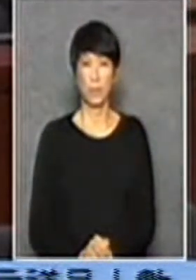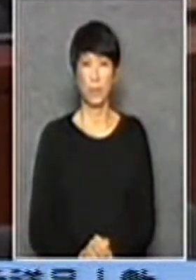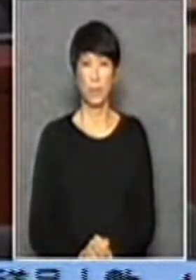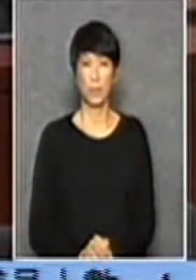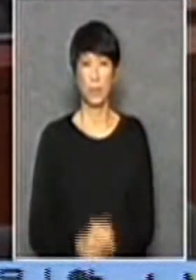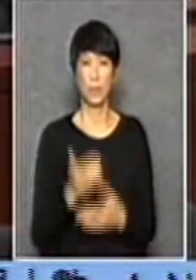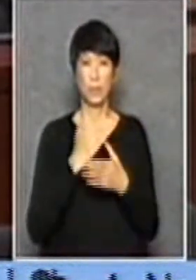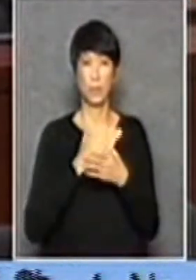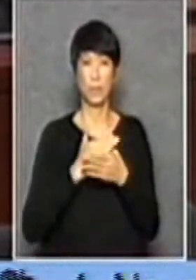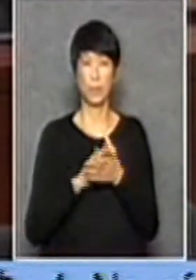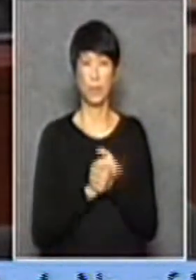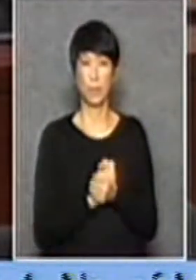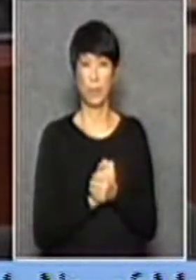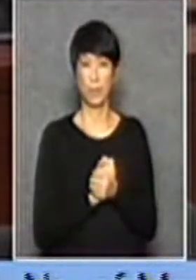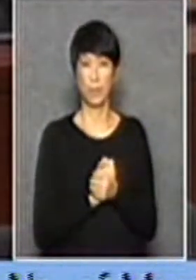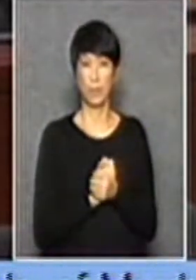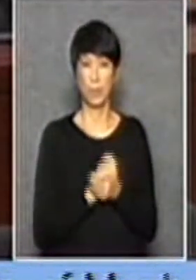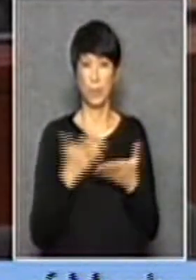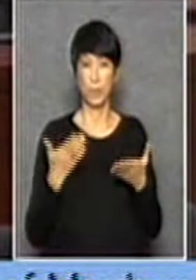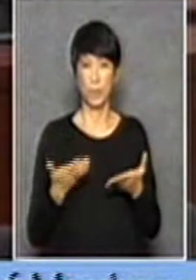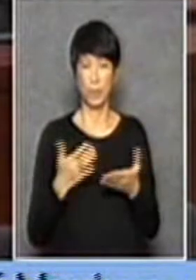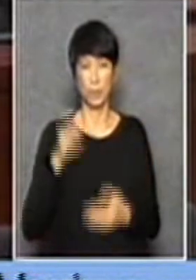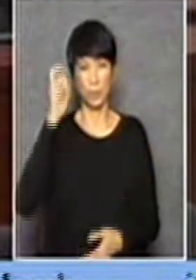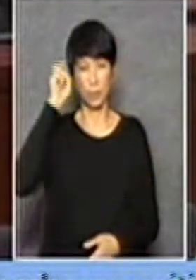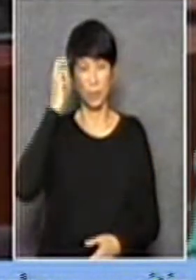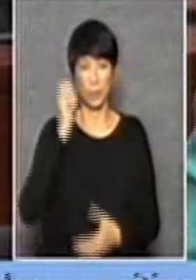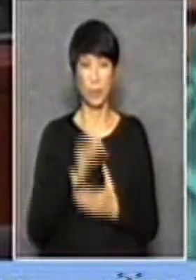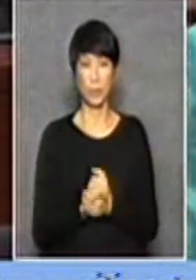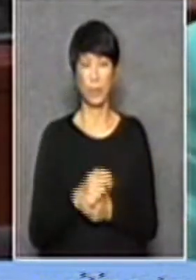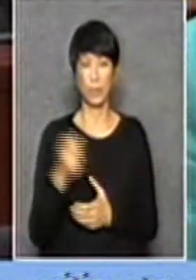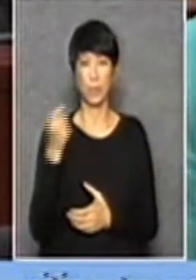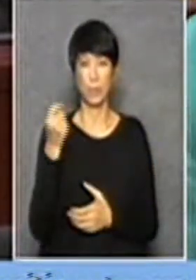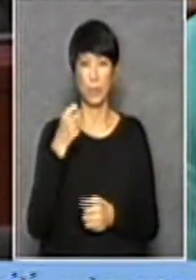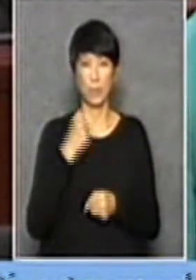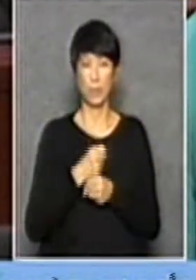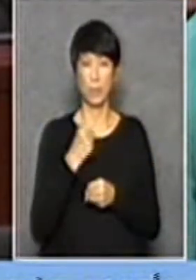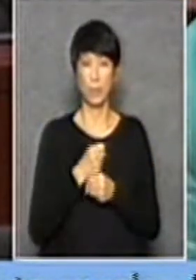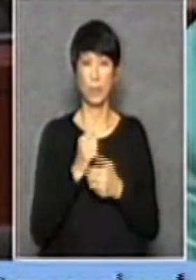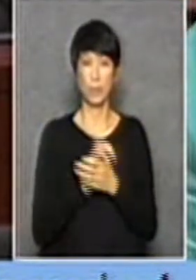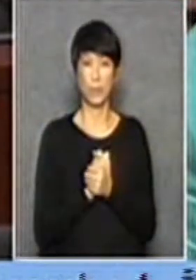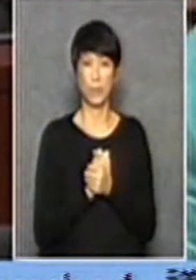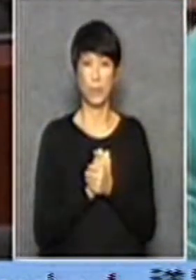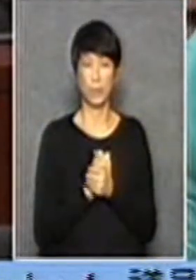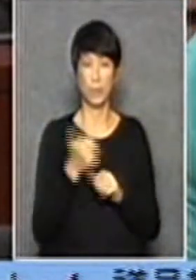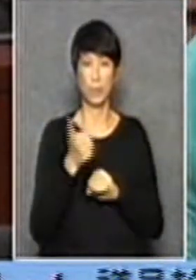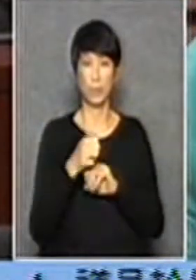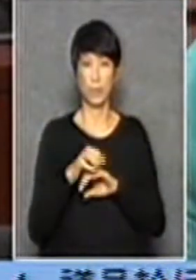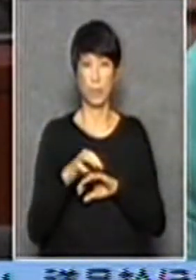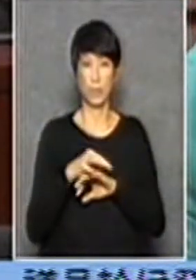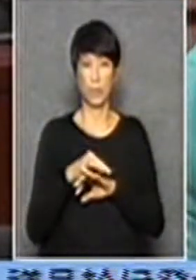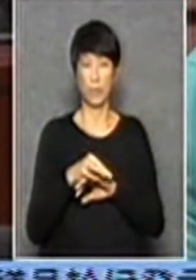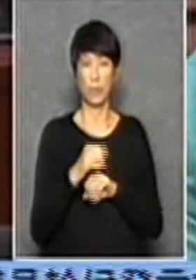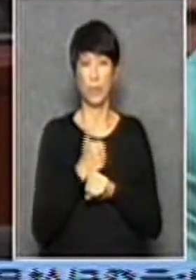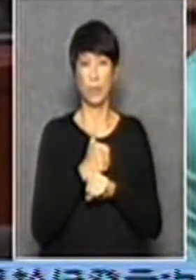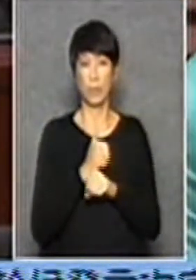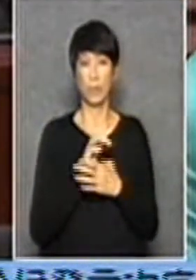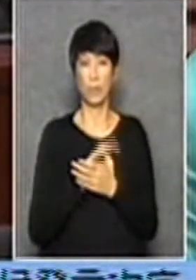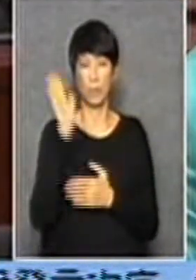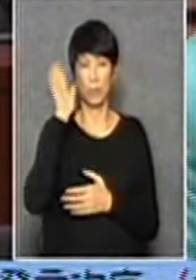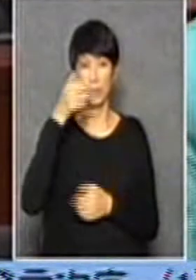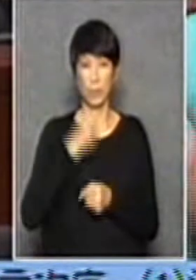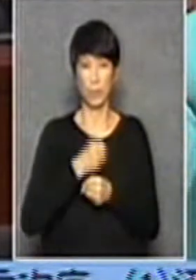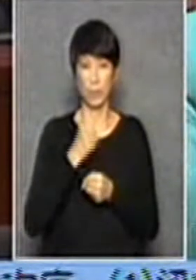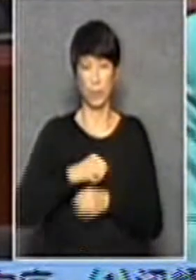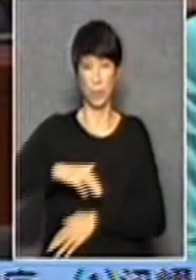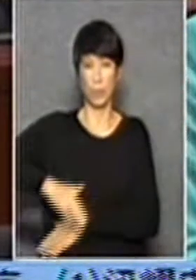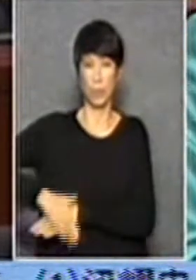所以我们是不是应该就现在要考虑尽快去制定这些基金，或者为我们下一代作好储蓄的